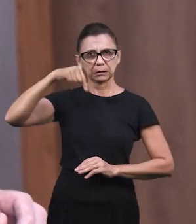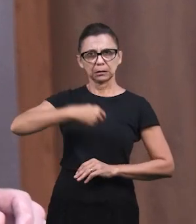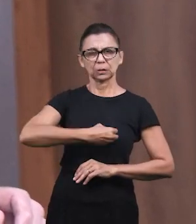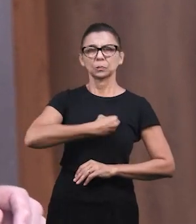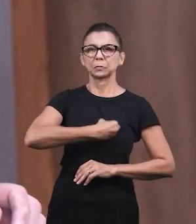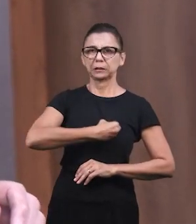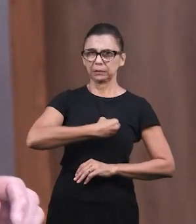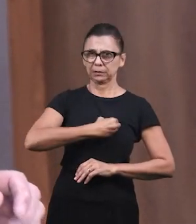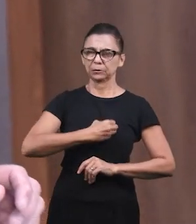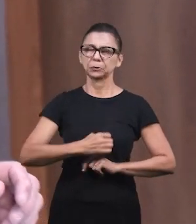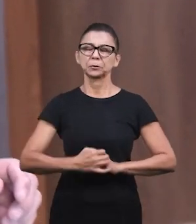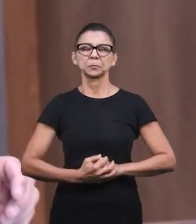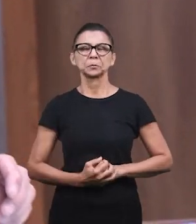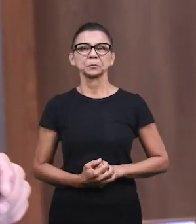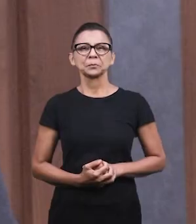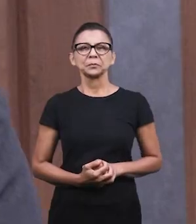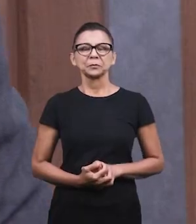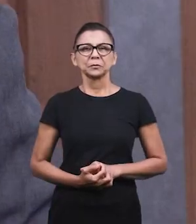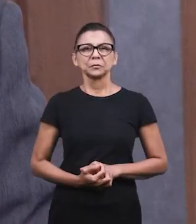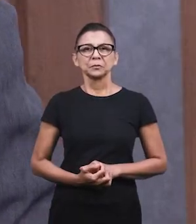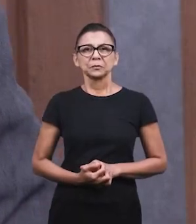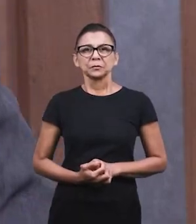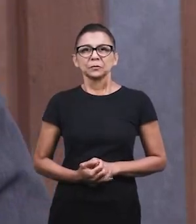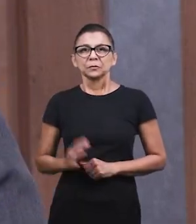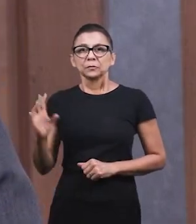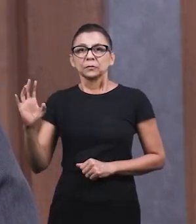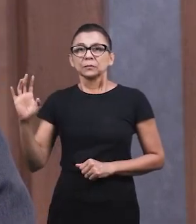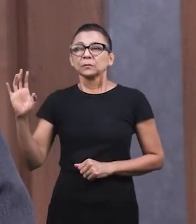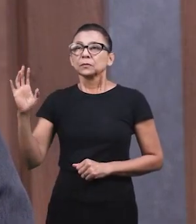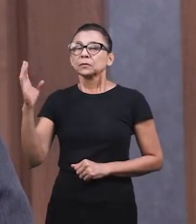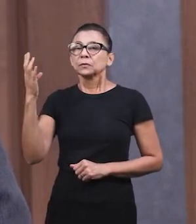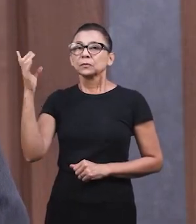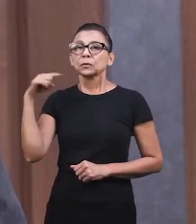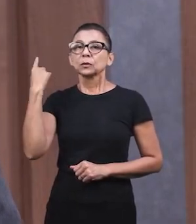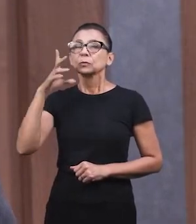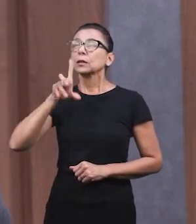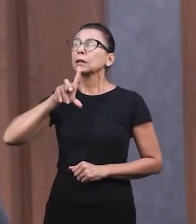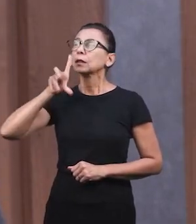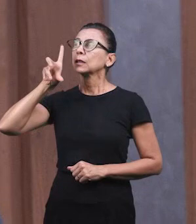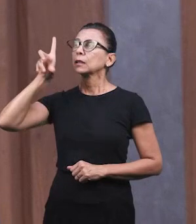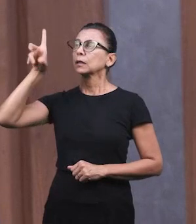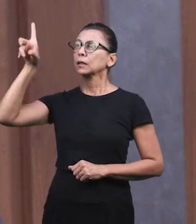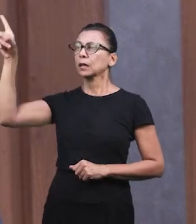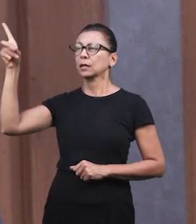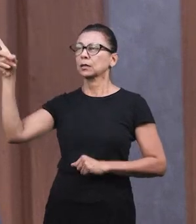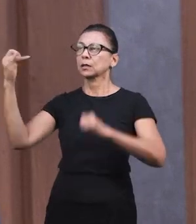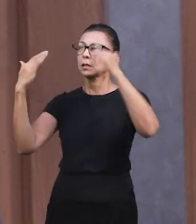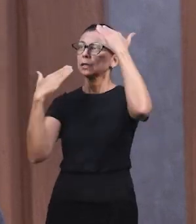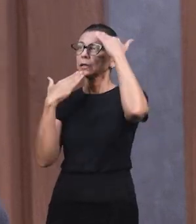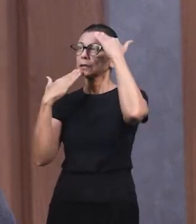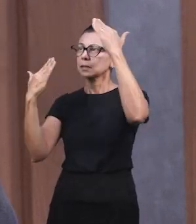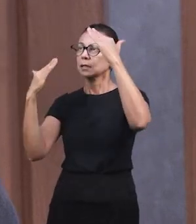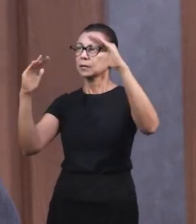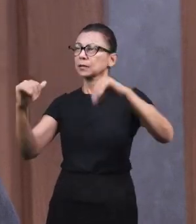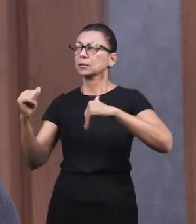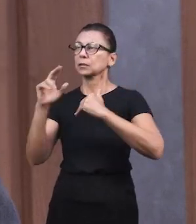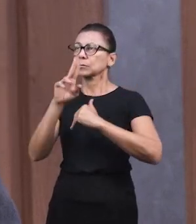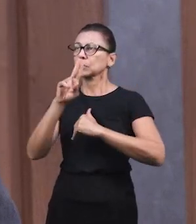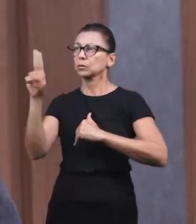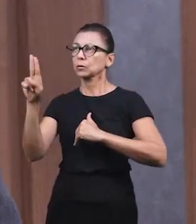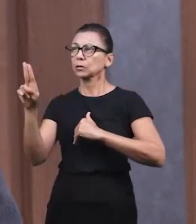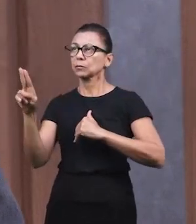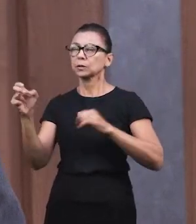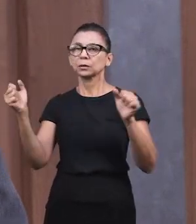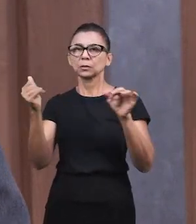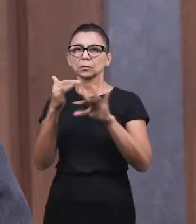нашего Господа. Наш Бог, мы славим и прославляем Твое имя,